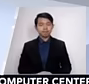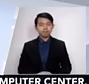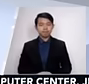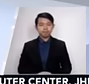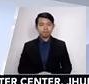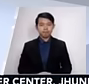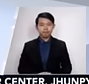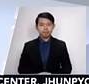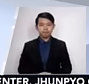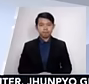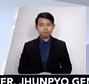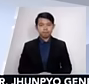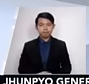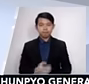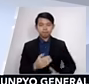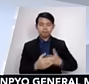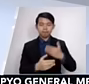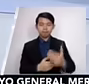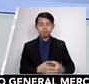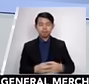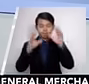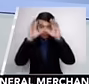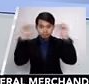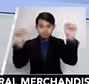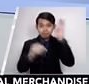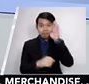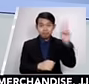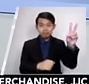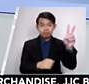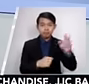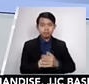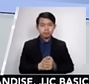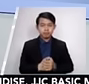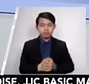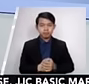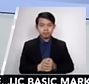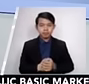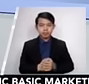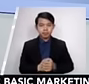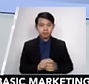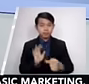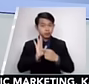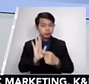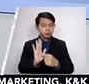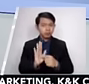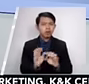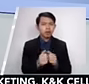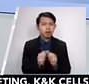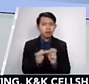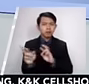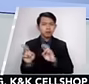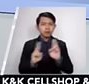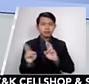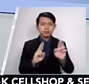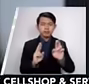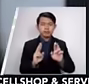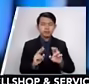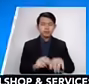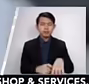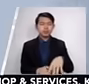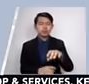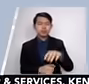ipinasilip ni Pangulong Bongbong Marcos ang naging paghahanda niya sa kanyang ikatlong State of the Nation Address sa video na in-upload ng